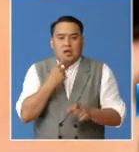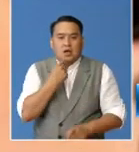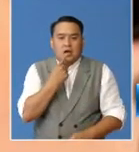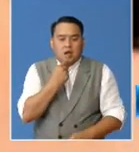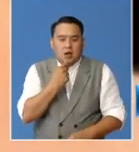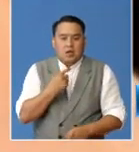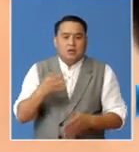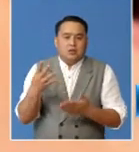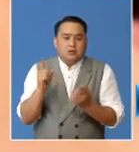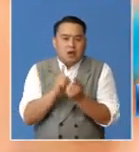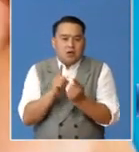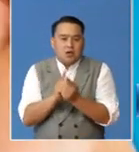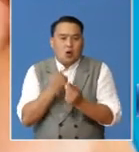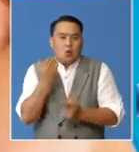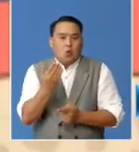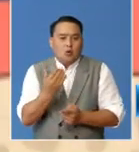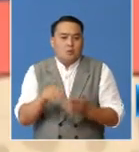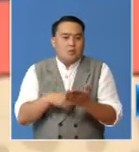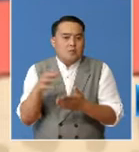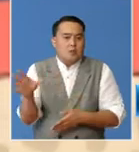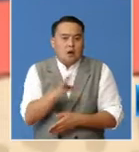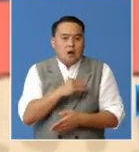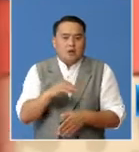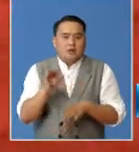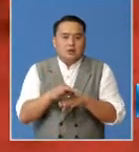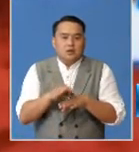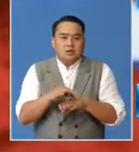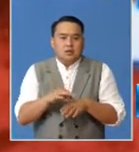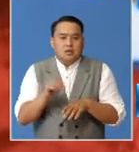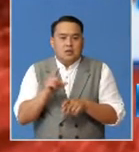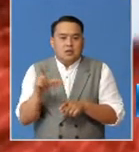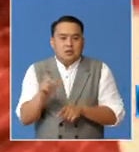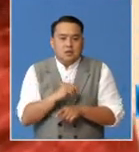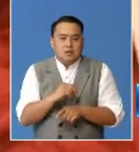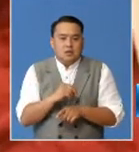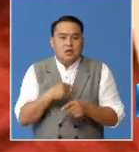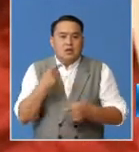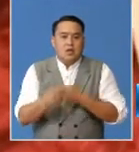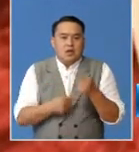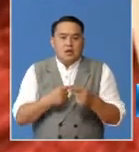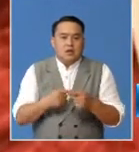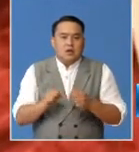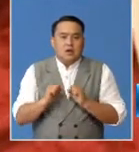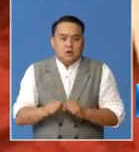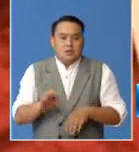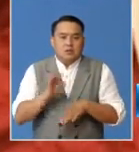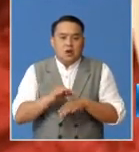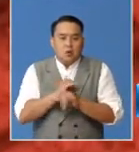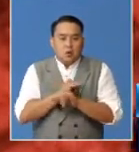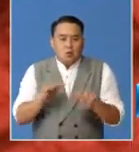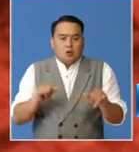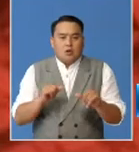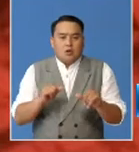титан диоксиді кездескен және олардың барлығы диабеттің екінші түрімен ауырған. Ендігі уақытта ғалымдар диабетке шалдыққандар санының күрт